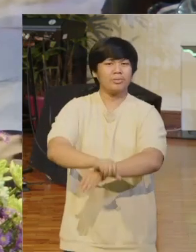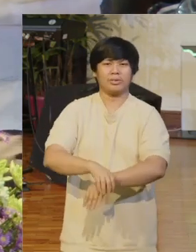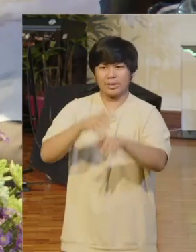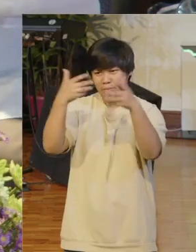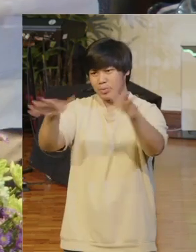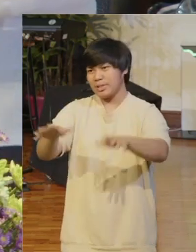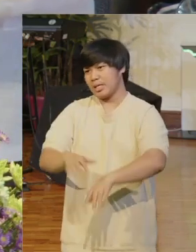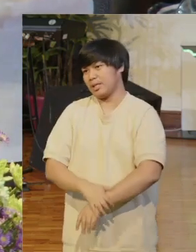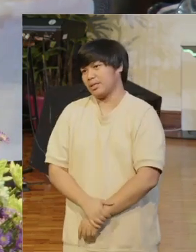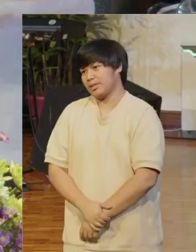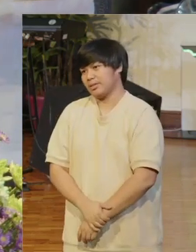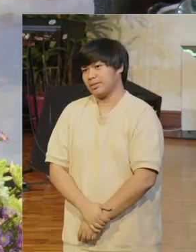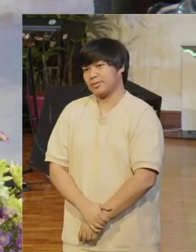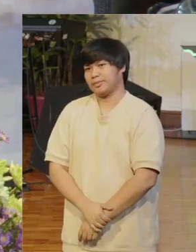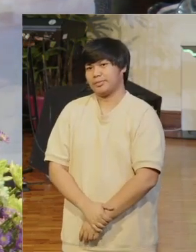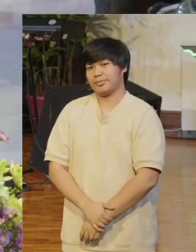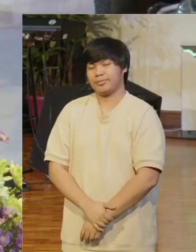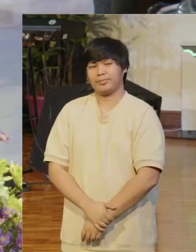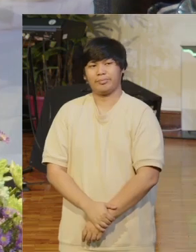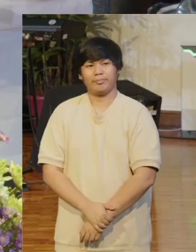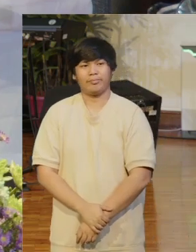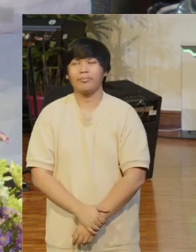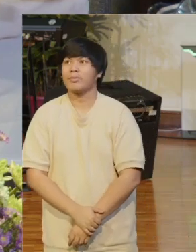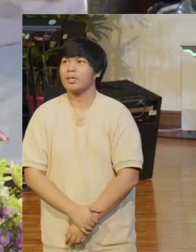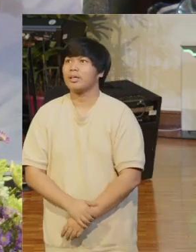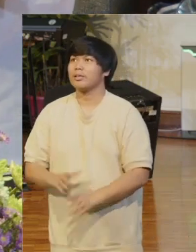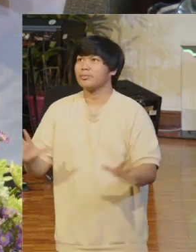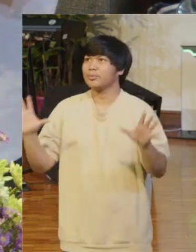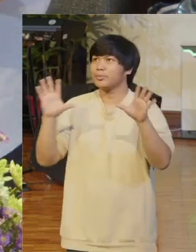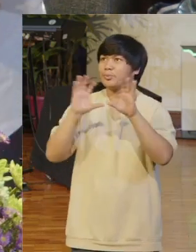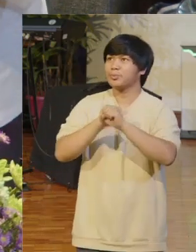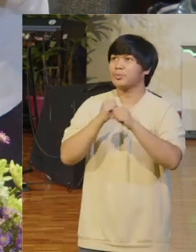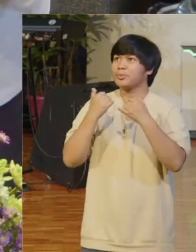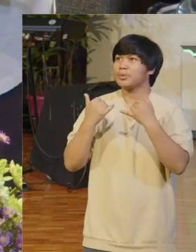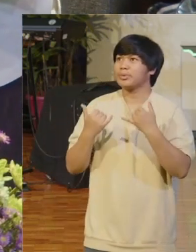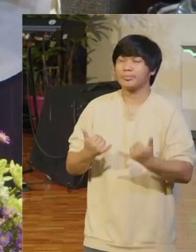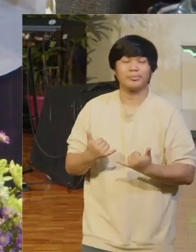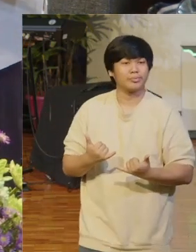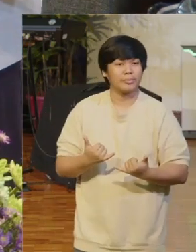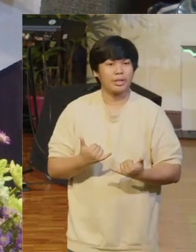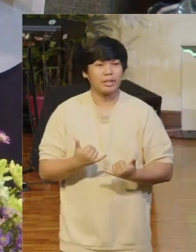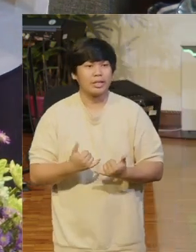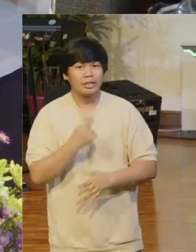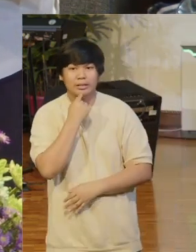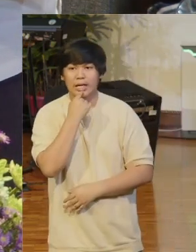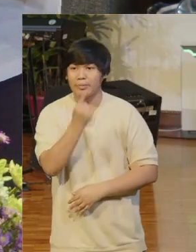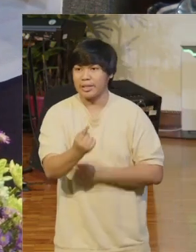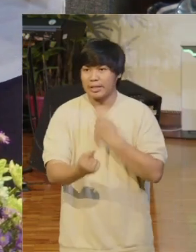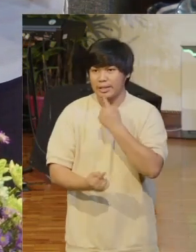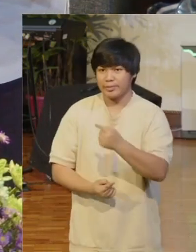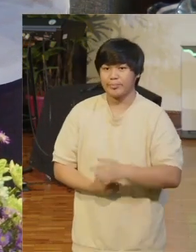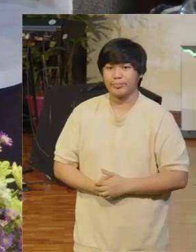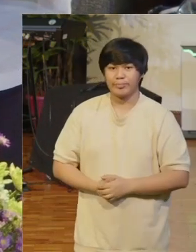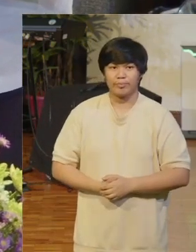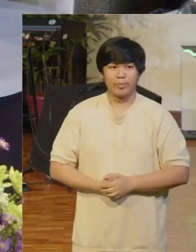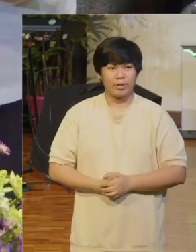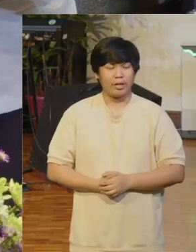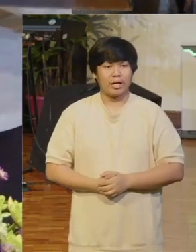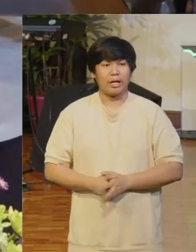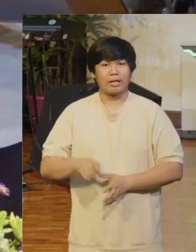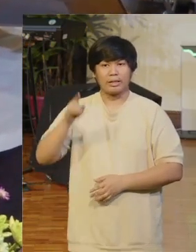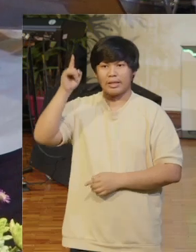verses 35 to 39 at dito po tayo magtatapos. Ang sabi po ron,